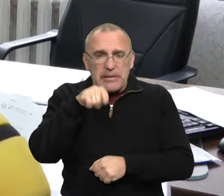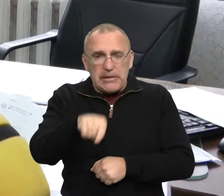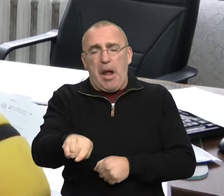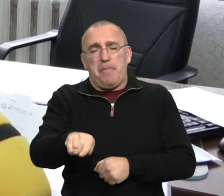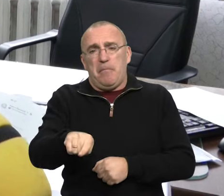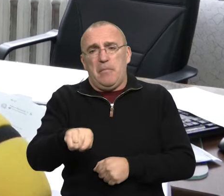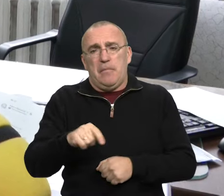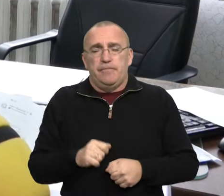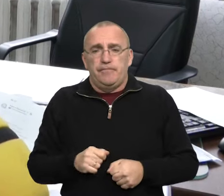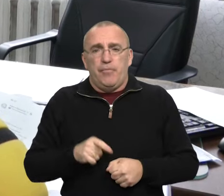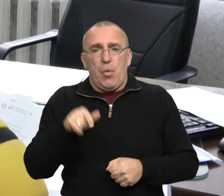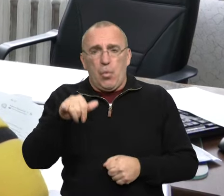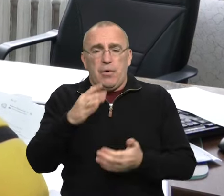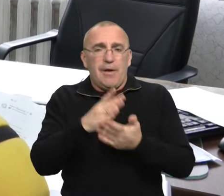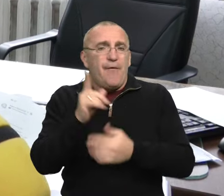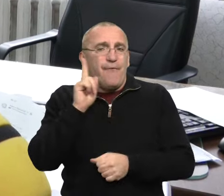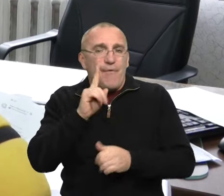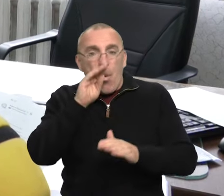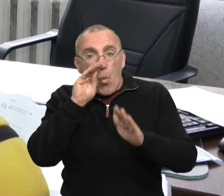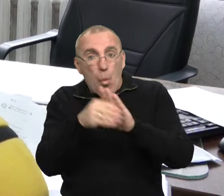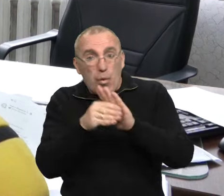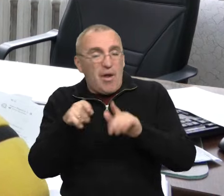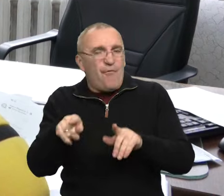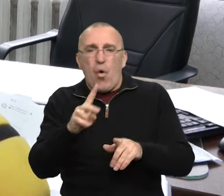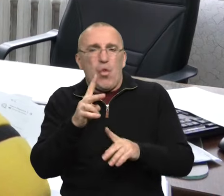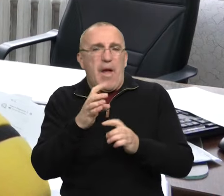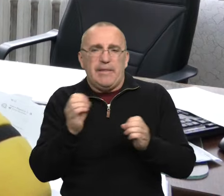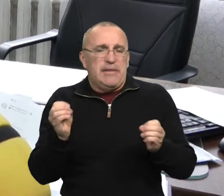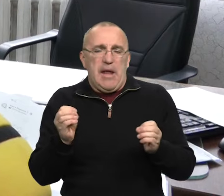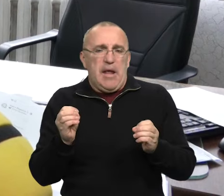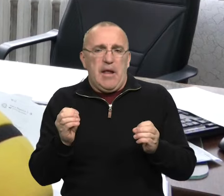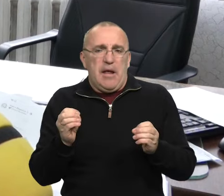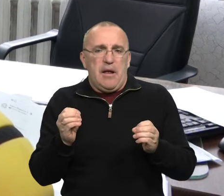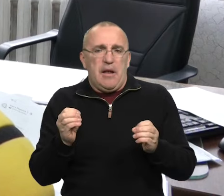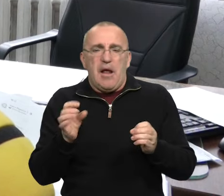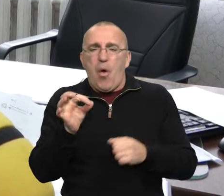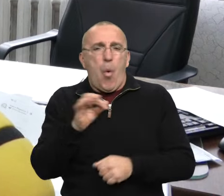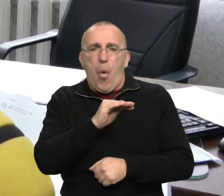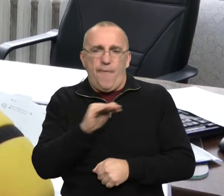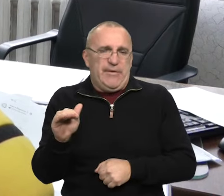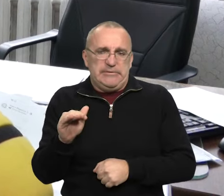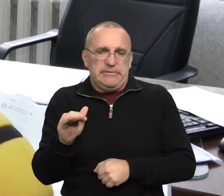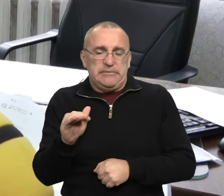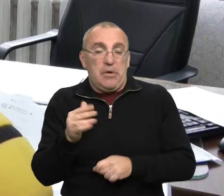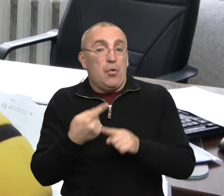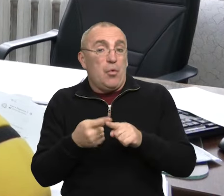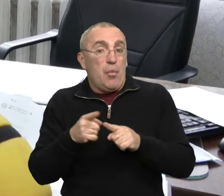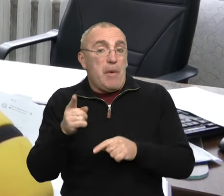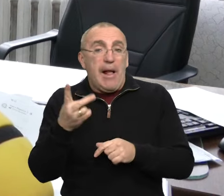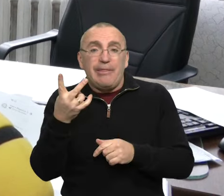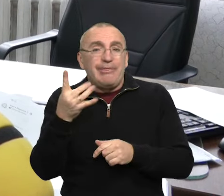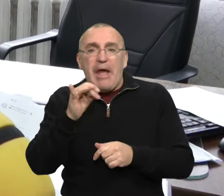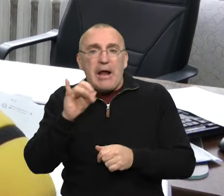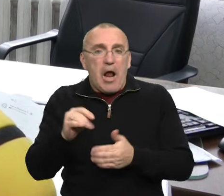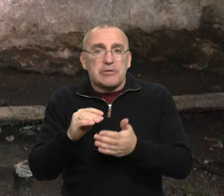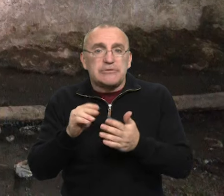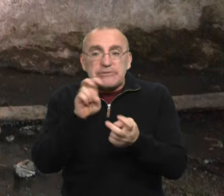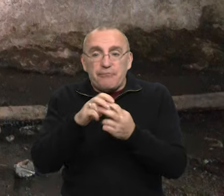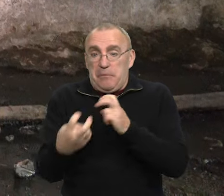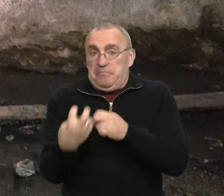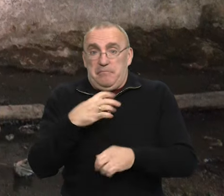е в них єсть тимчасове укриття але воно не не офіційне то не разу до мене щур не